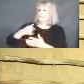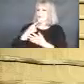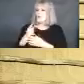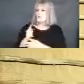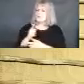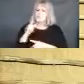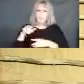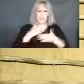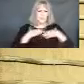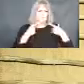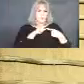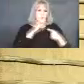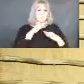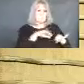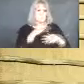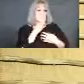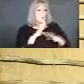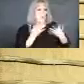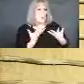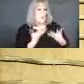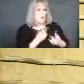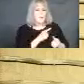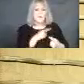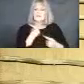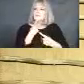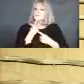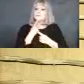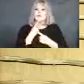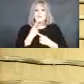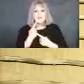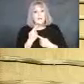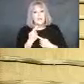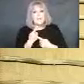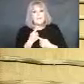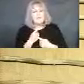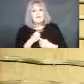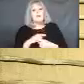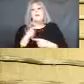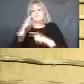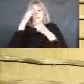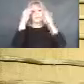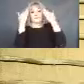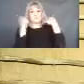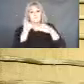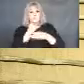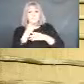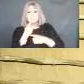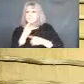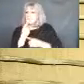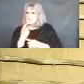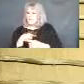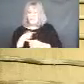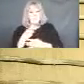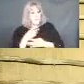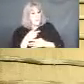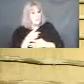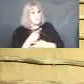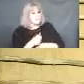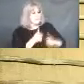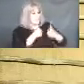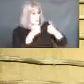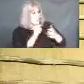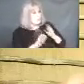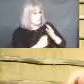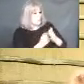die man gesond gemaak? En Petrus vol van die Heilige Gees sê, o, okay, so ons het 'n hofsaak oor iets goed wat gebeur